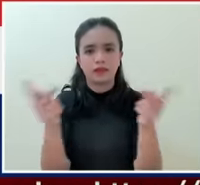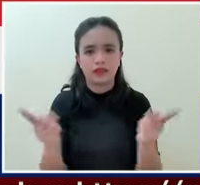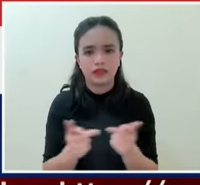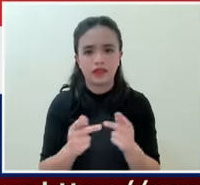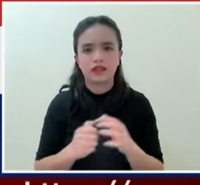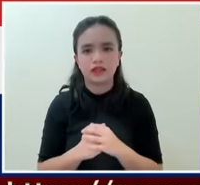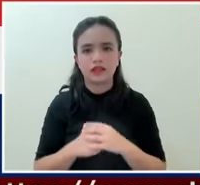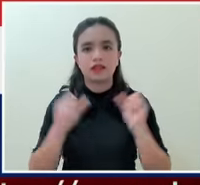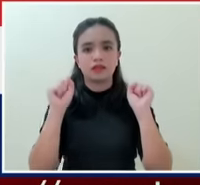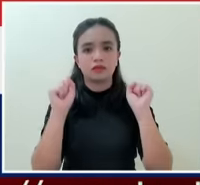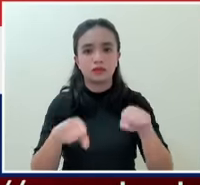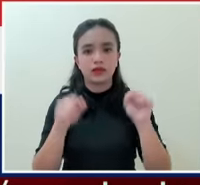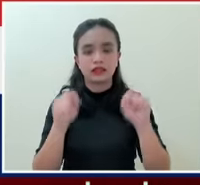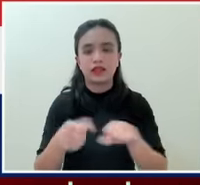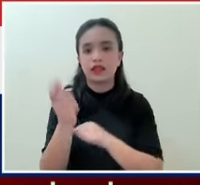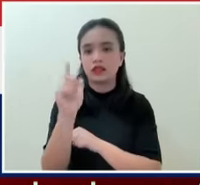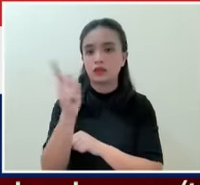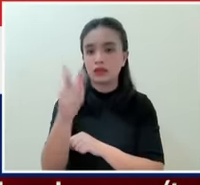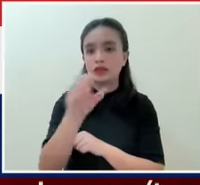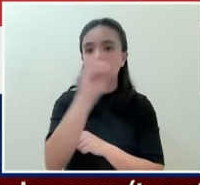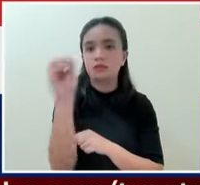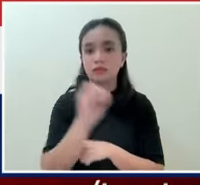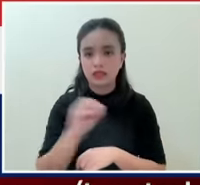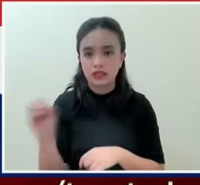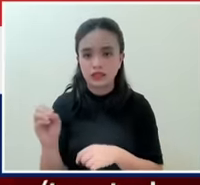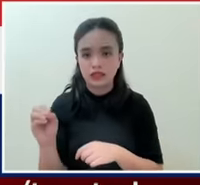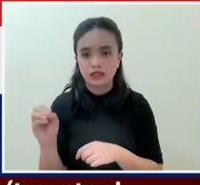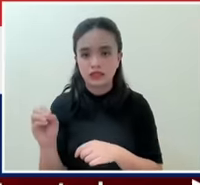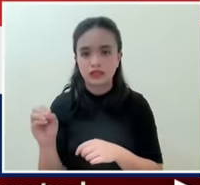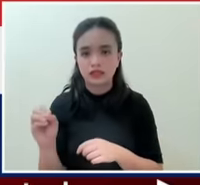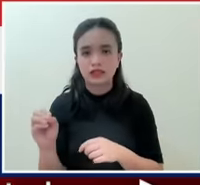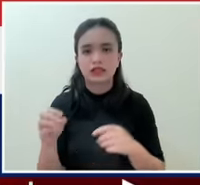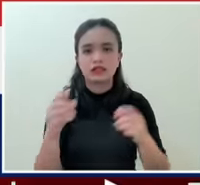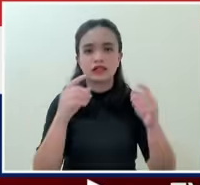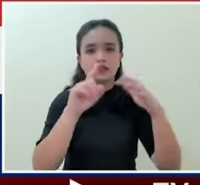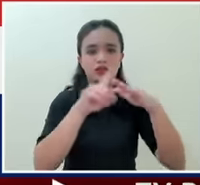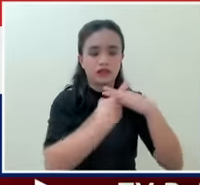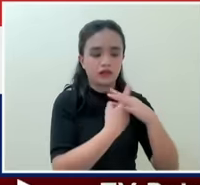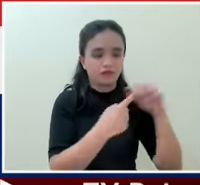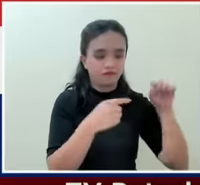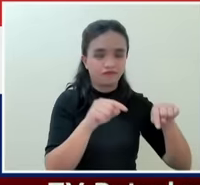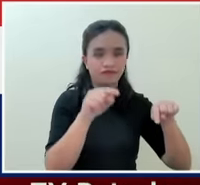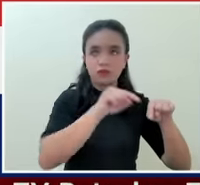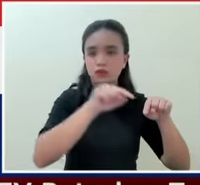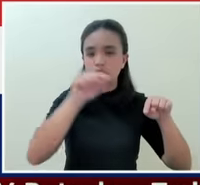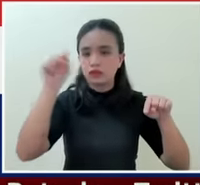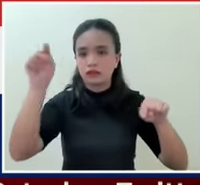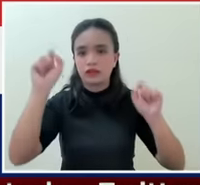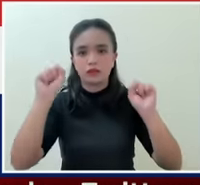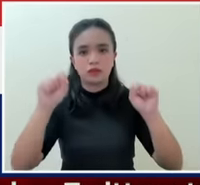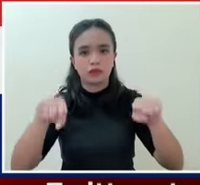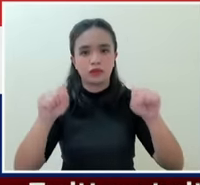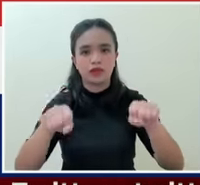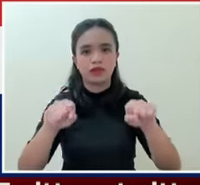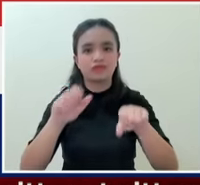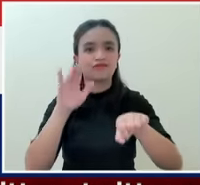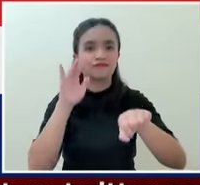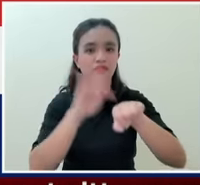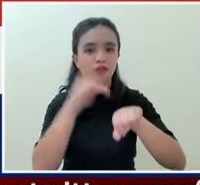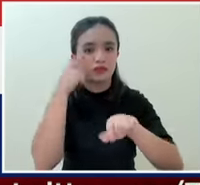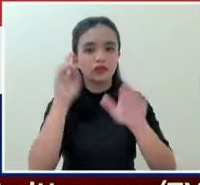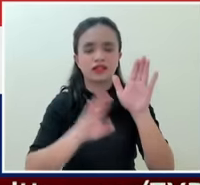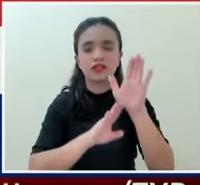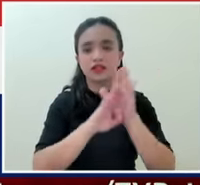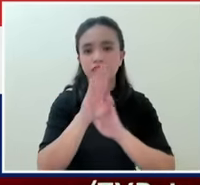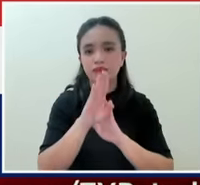na 20% of the area from the baseline to the tip of the hill lang daw yung pwede po nilang galawin for